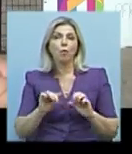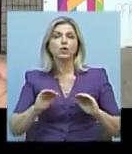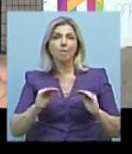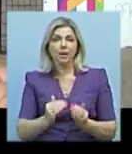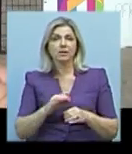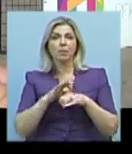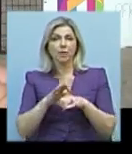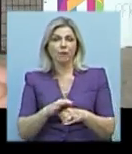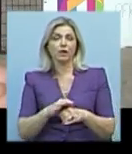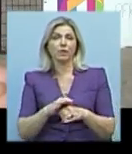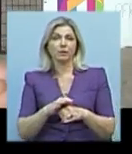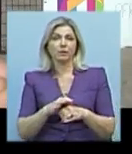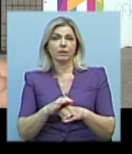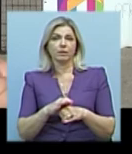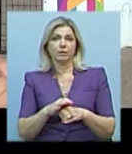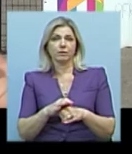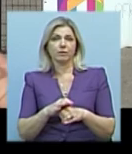проводила часу завдома.